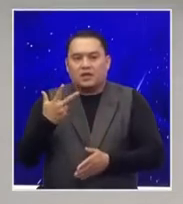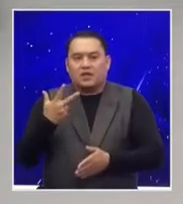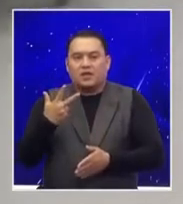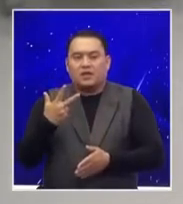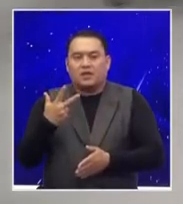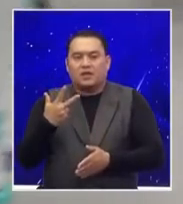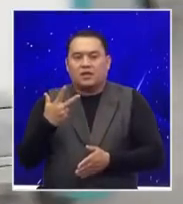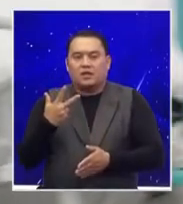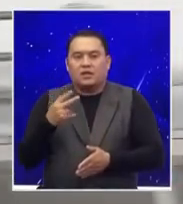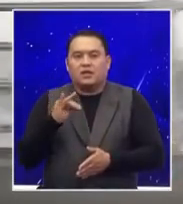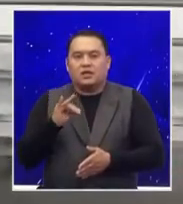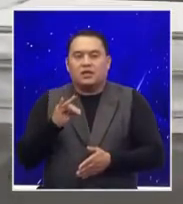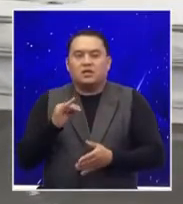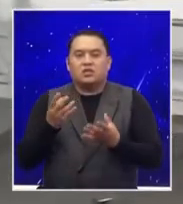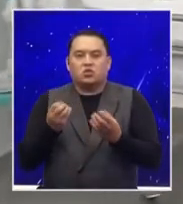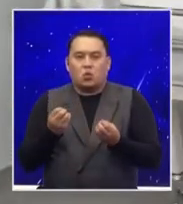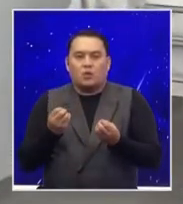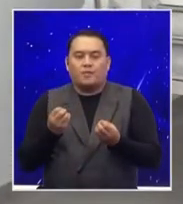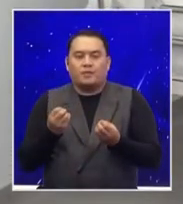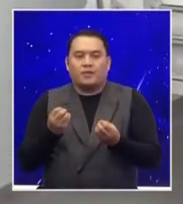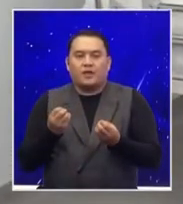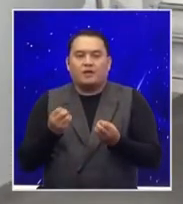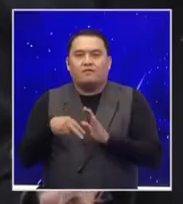дополнительно. Еще